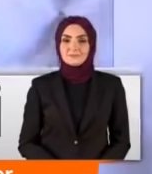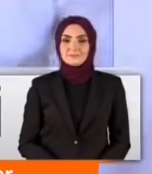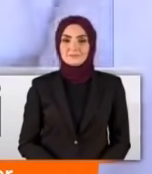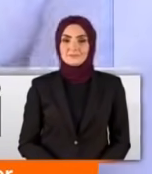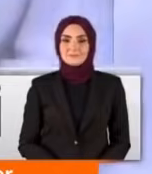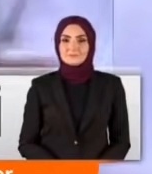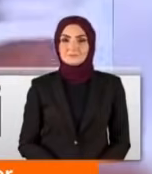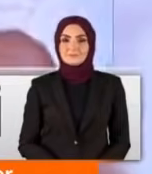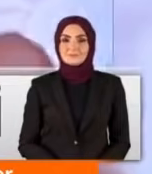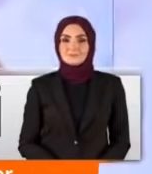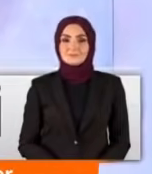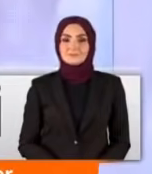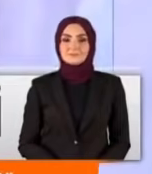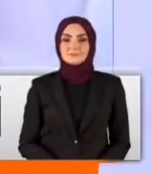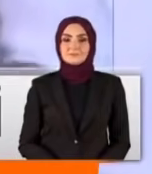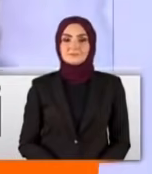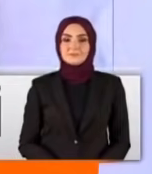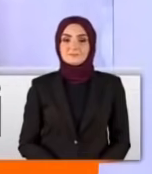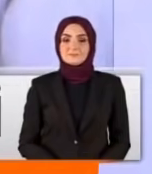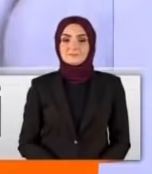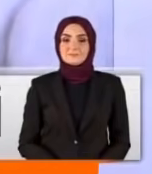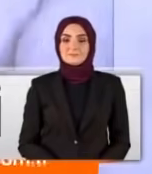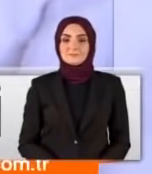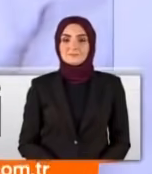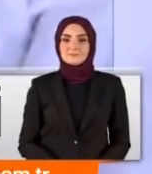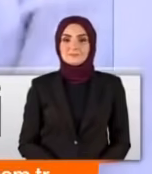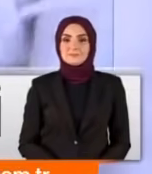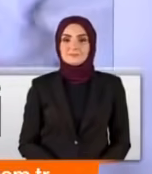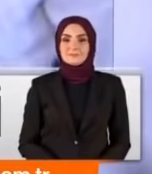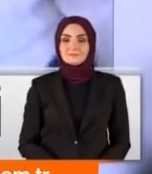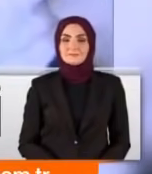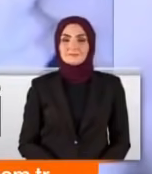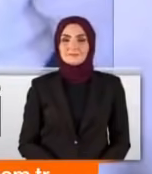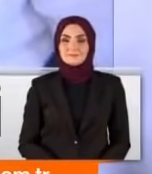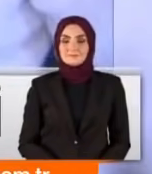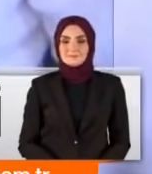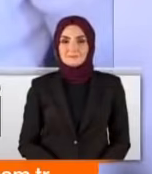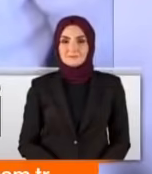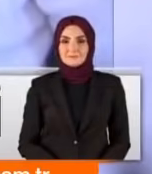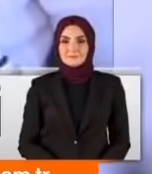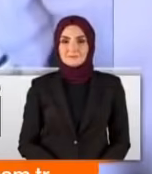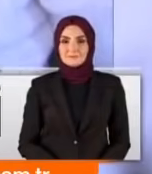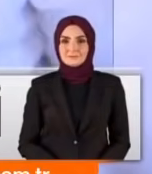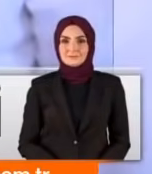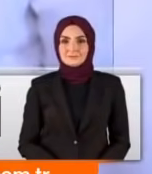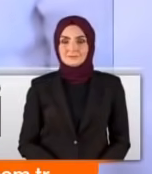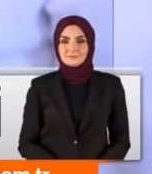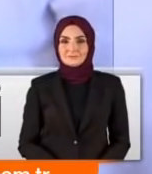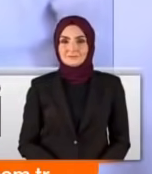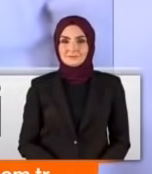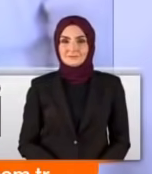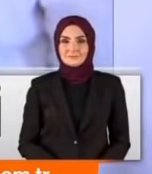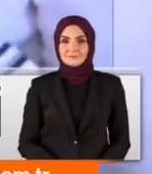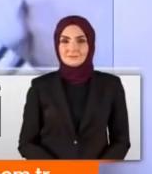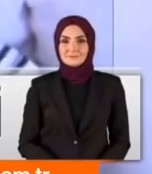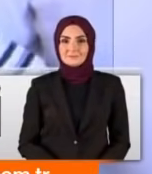olsunlar. Çünkü kadınların bu geçtiği süreçten gerçekten çok büyük bir destek ihtiyaçları var. Yani